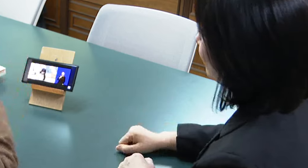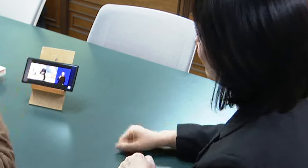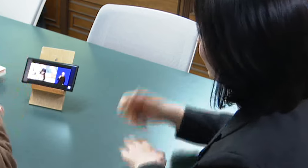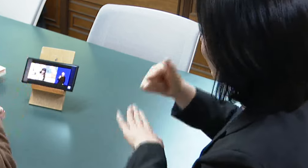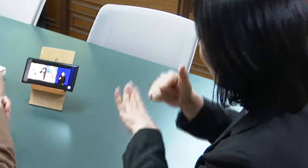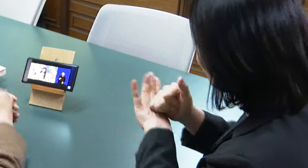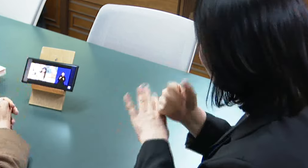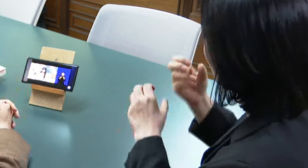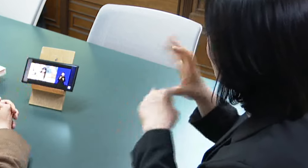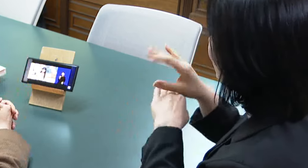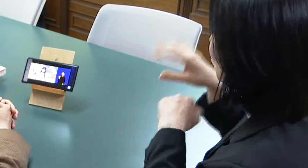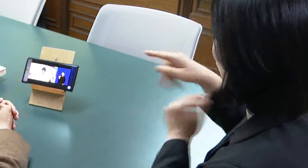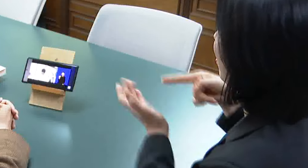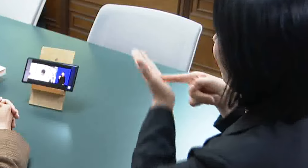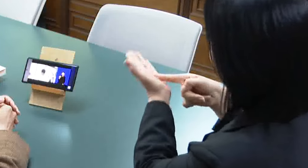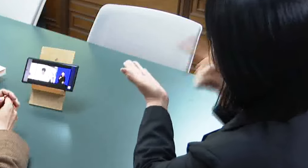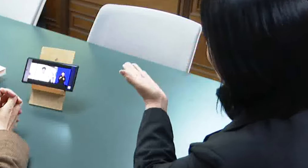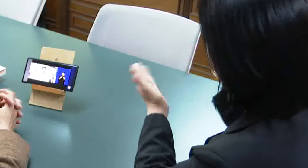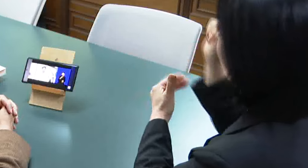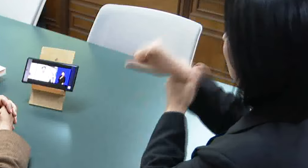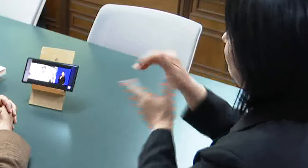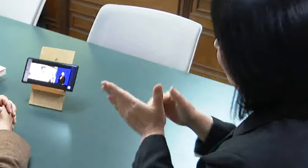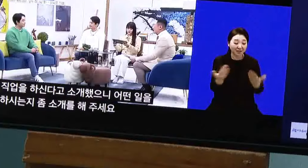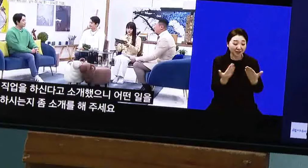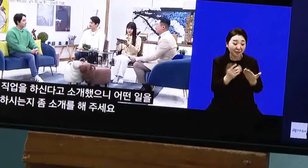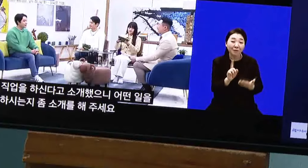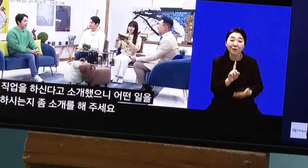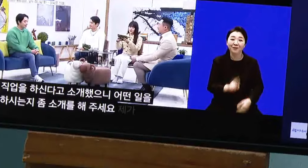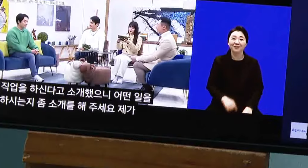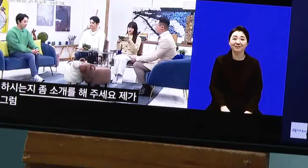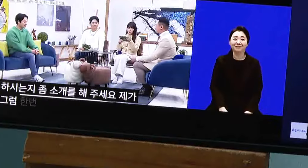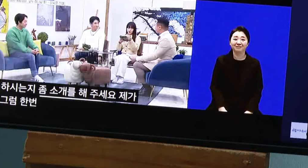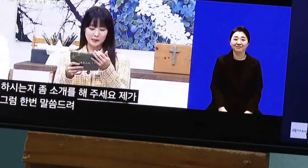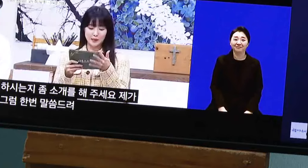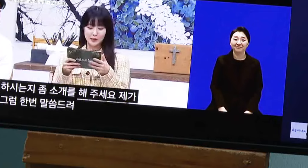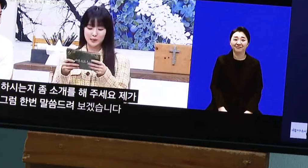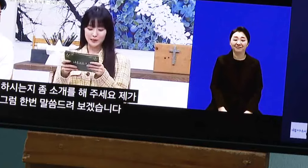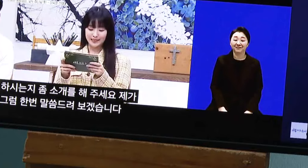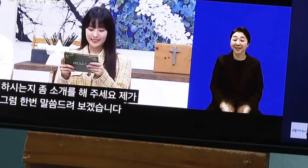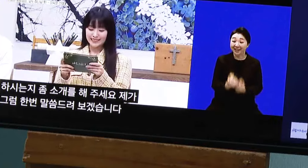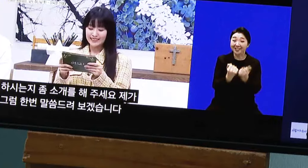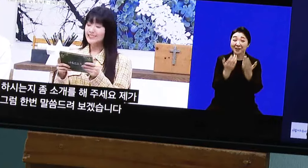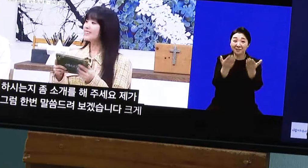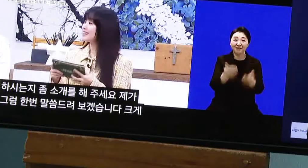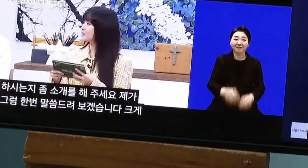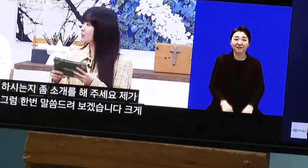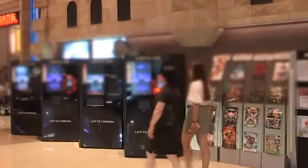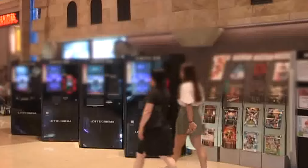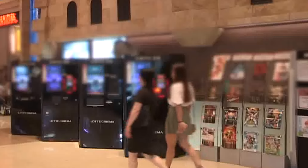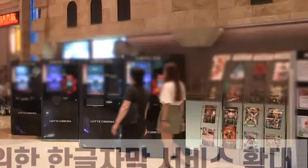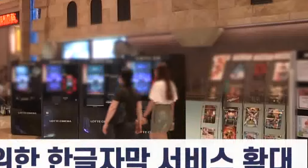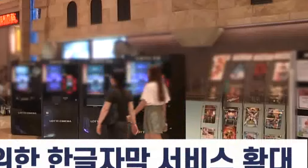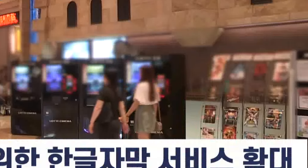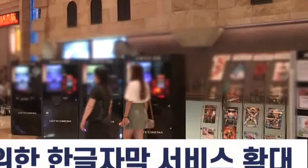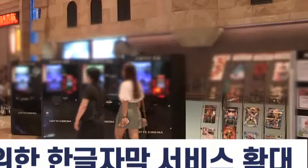우리 사회의 장애인식이 조금씩 개선되면서 청각장애인들을 위한 한글 자막 서비스도 많아지고 있습니다.